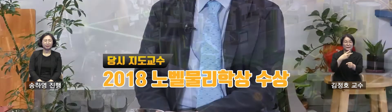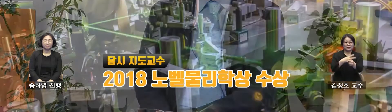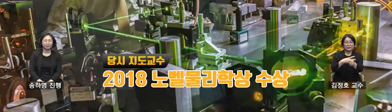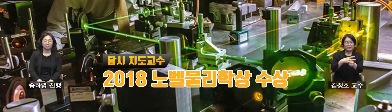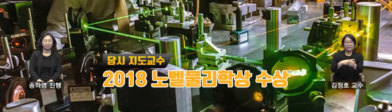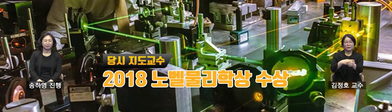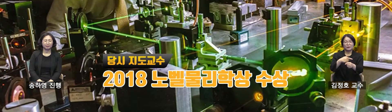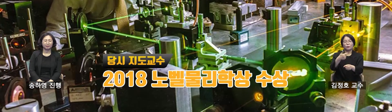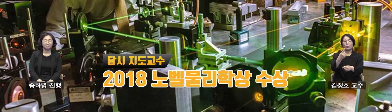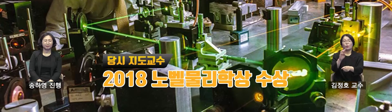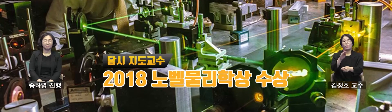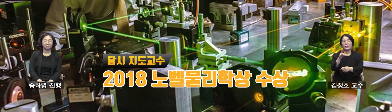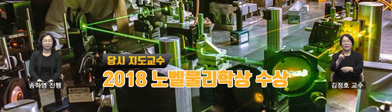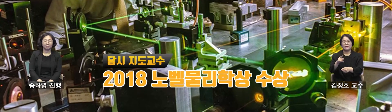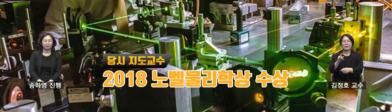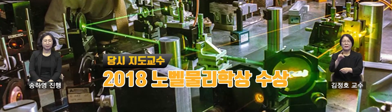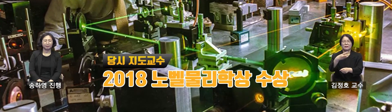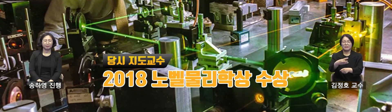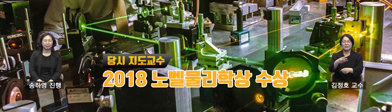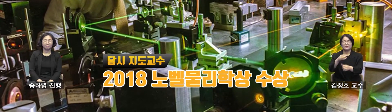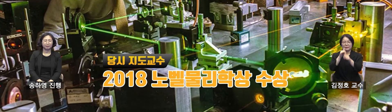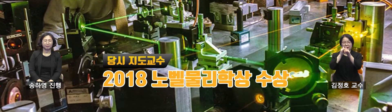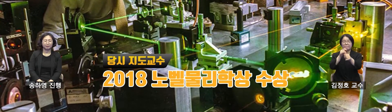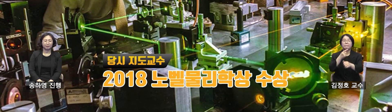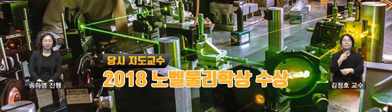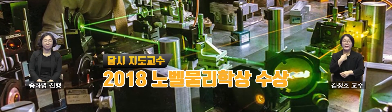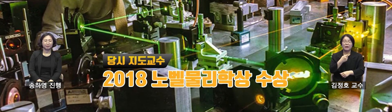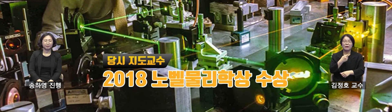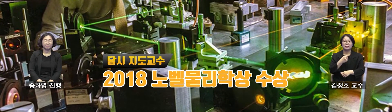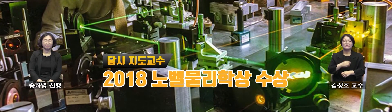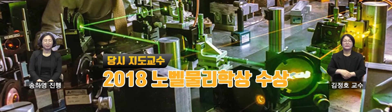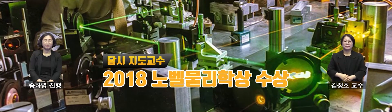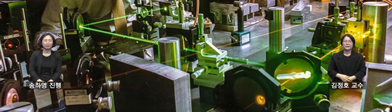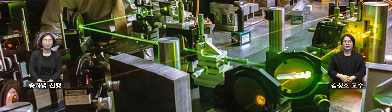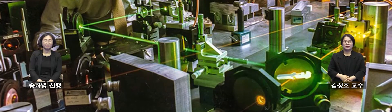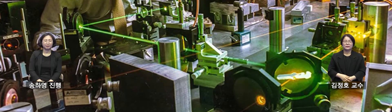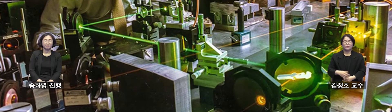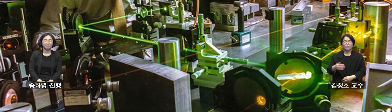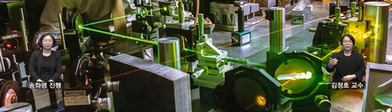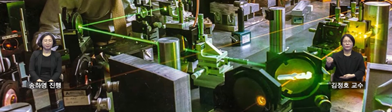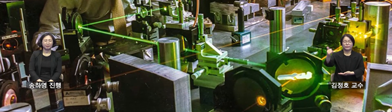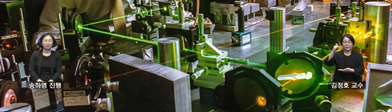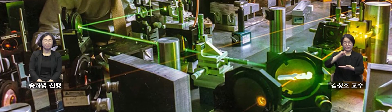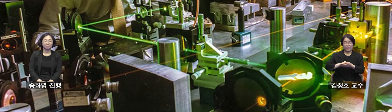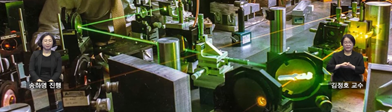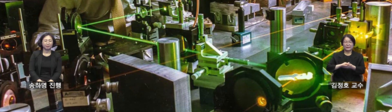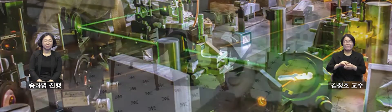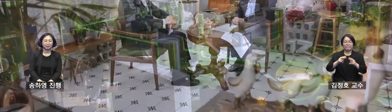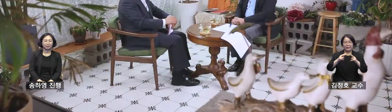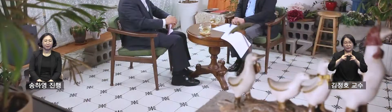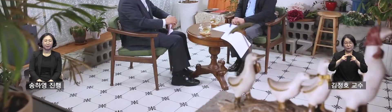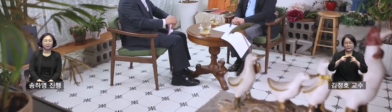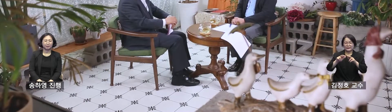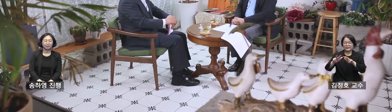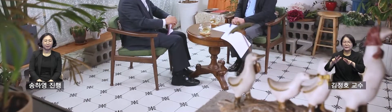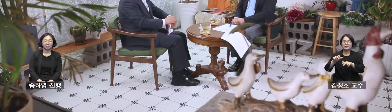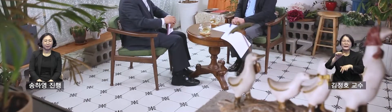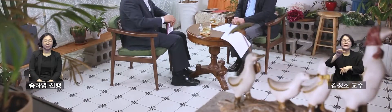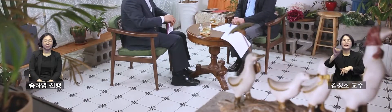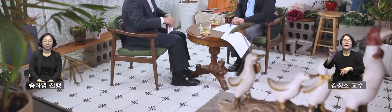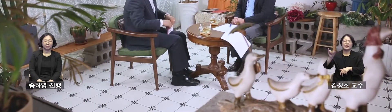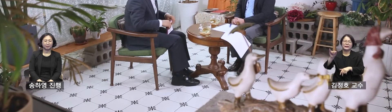노벨 물리학상을 받고 했습니다. 그런데 또 거기에 머물지 않고 귀국해서는 반도체를 하고 지금은 인공지능을 하고